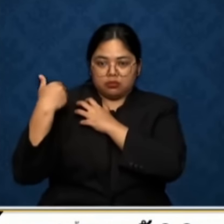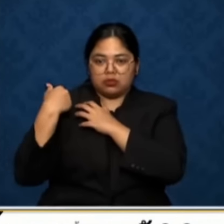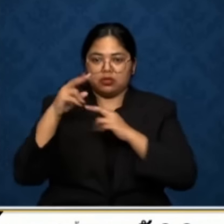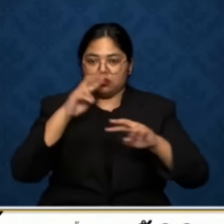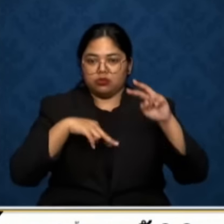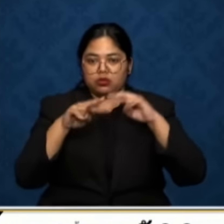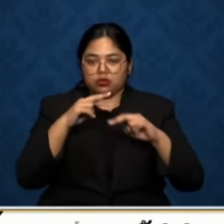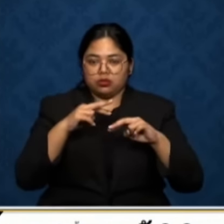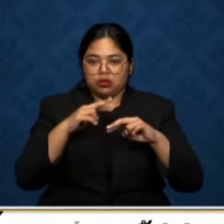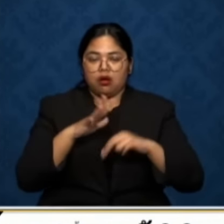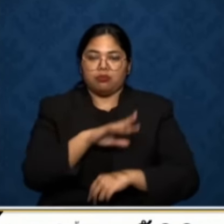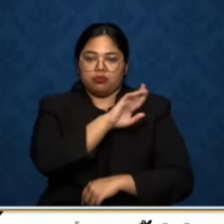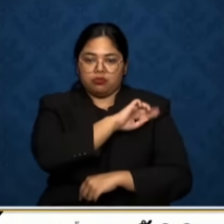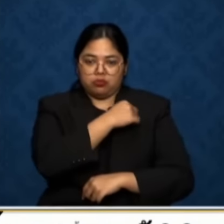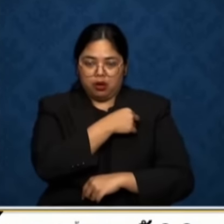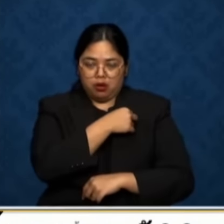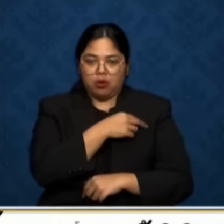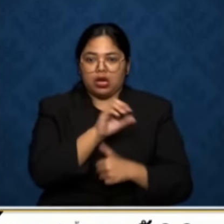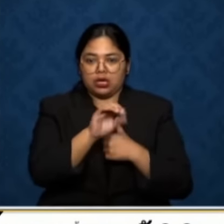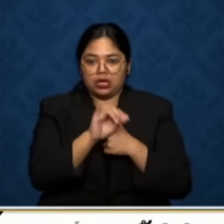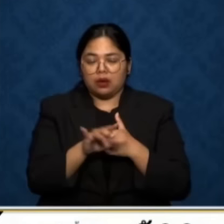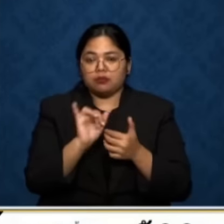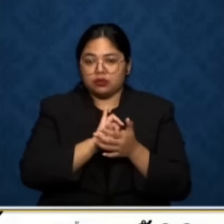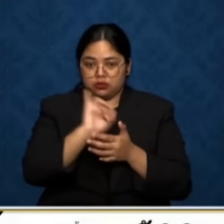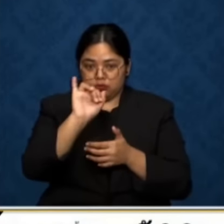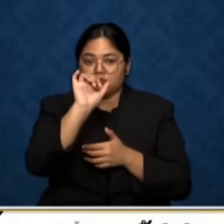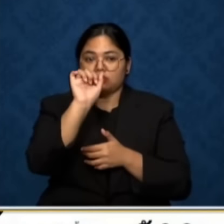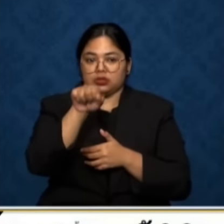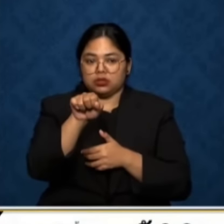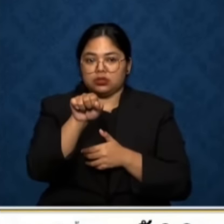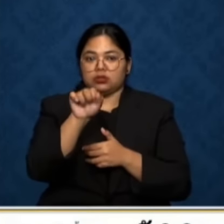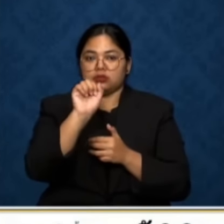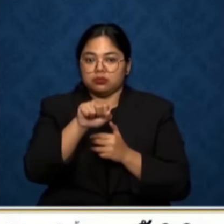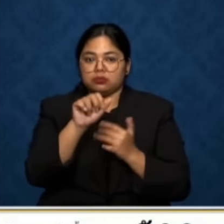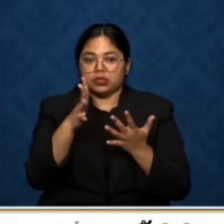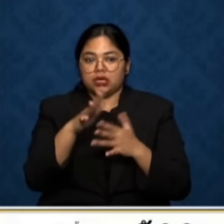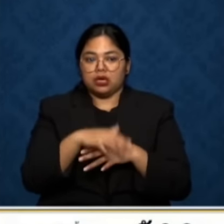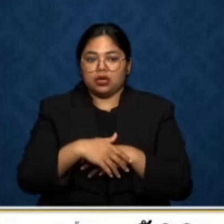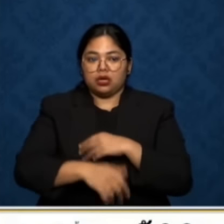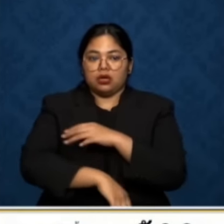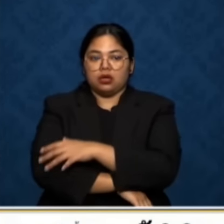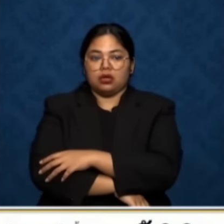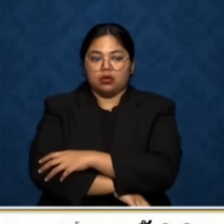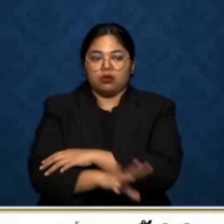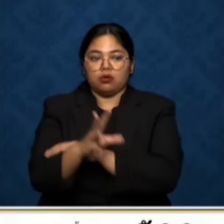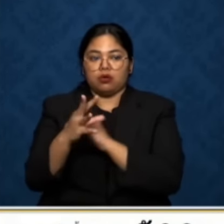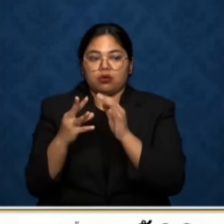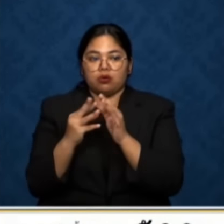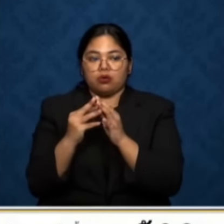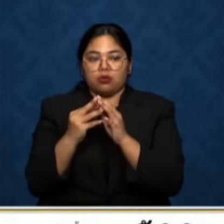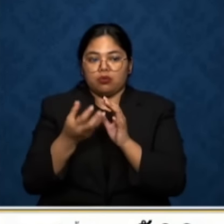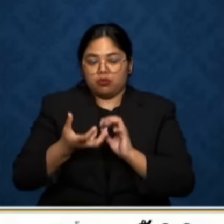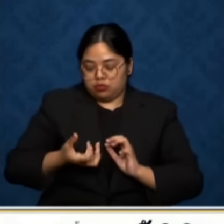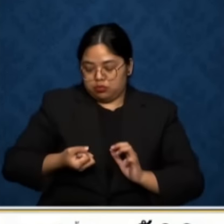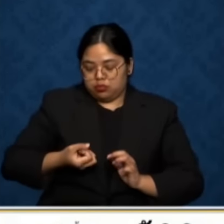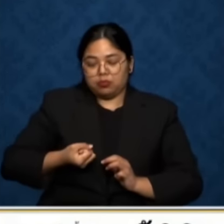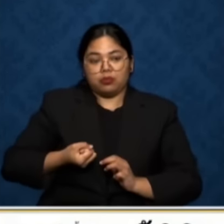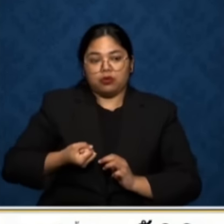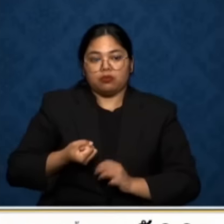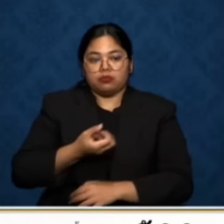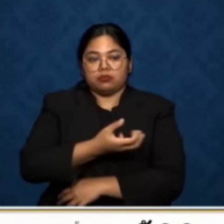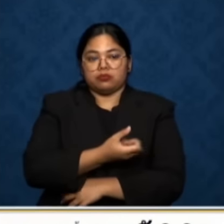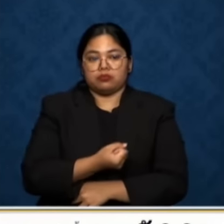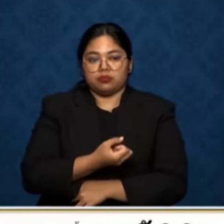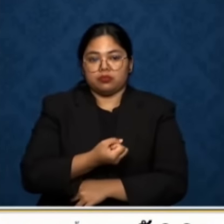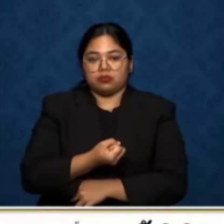อบคุณหมอว่าให้ความแนะนำอย่างถูกต้องหรือไม่คือลูกกลมๆสีเหลืองเห็นไหมครับในมือด้านซ้ายอันนี้คือตัวอย่างที่ถูกต้องต้องมีลูกกลมๆสีเหลืองในมือเ